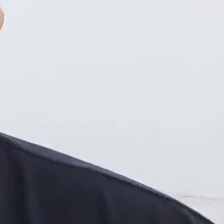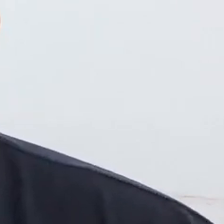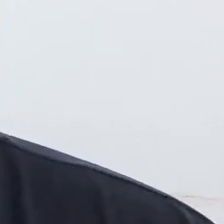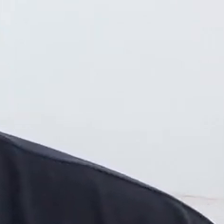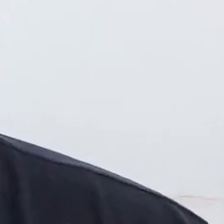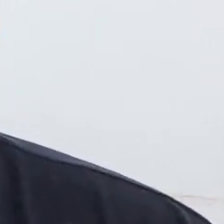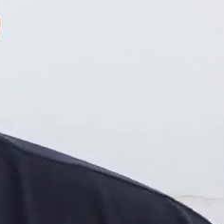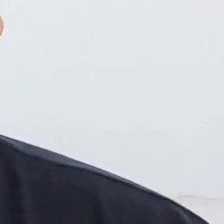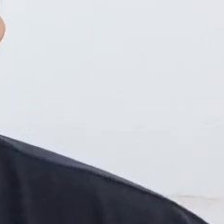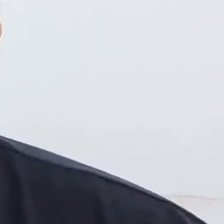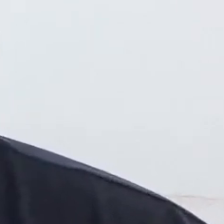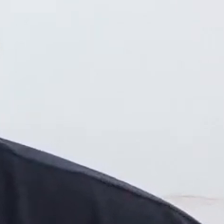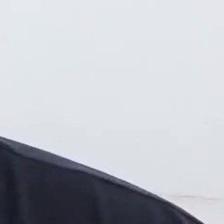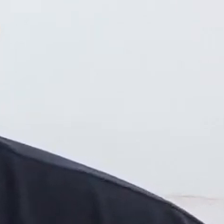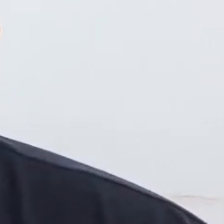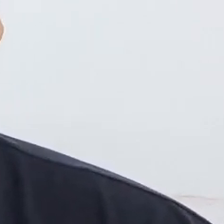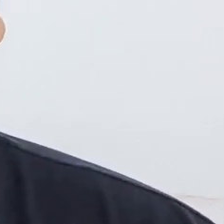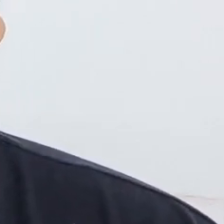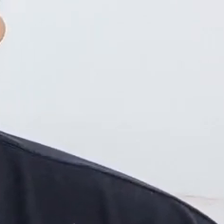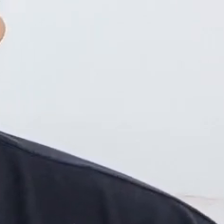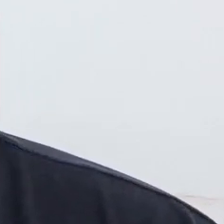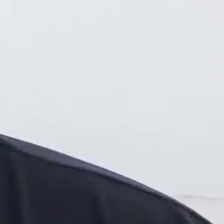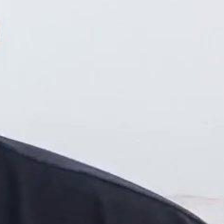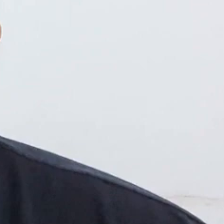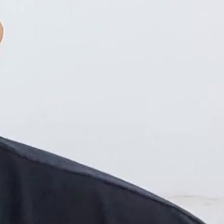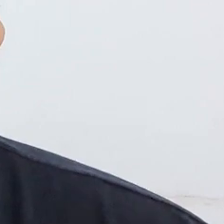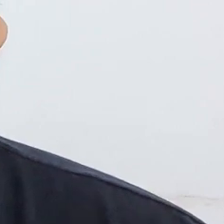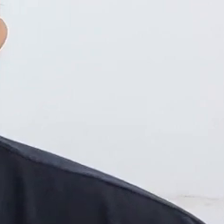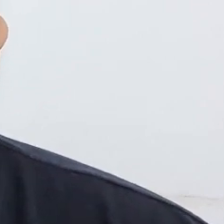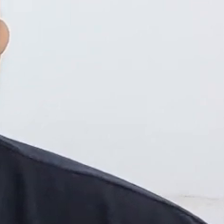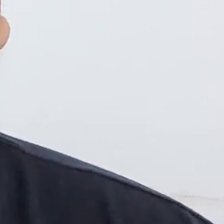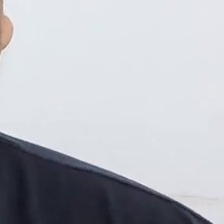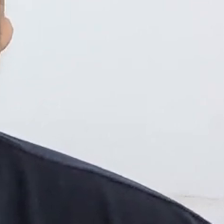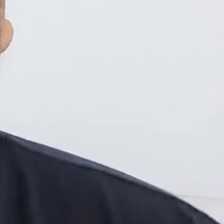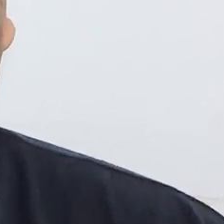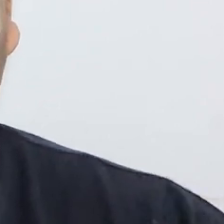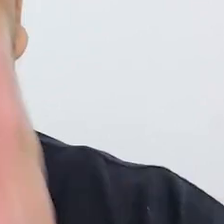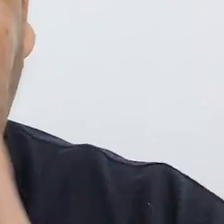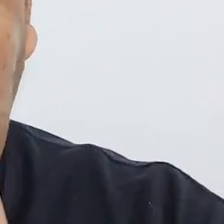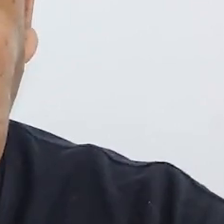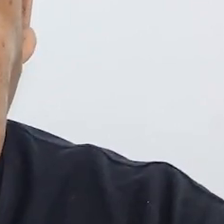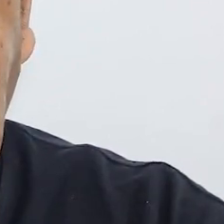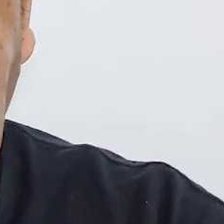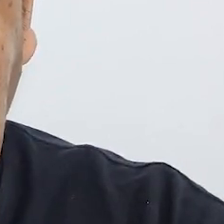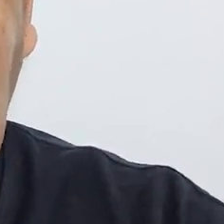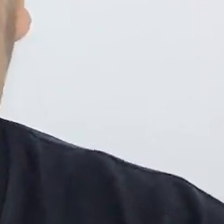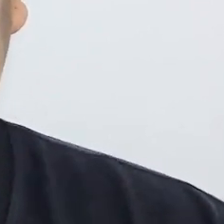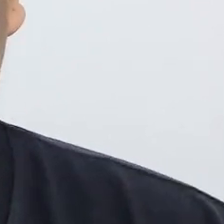เป็นปากได้ยินเสียงให้กับคุณผู้ชมและจะไม่ทำให้ผิดหวังอย่างแน่นอนขอบพระคุณครับ